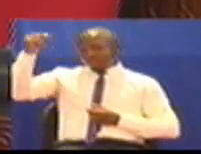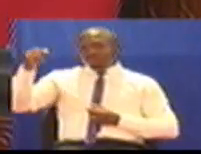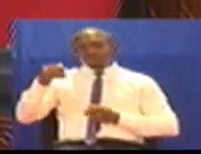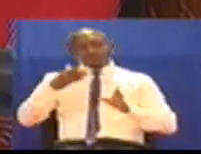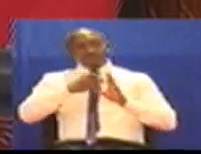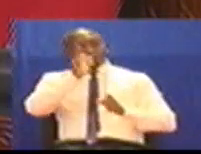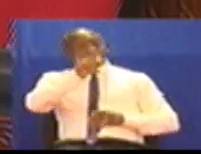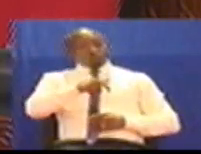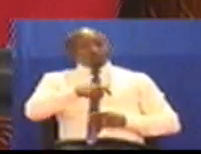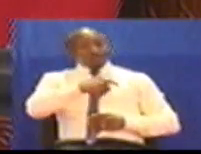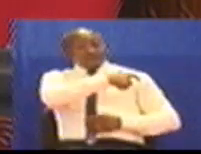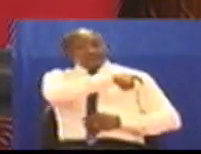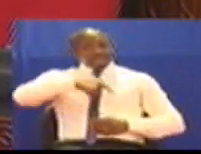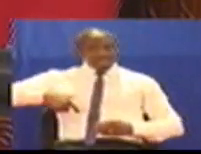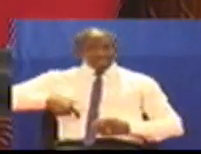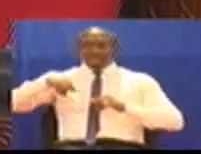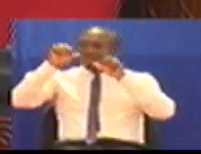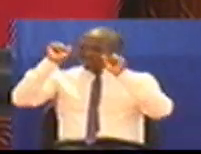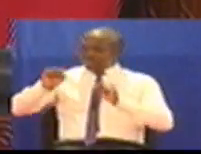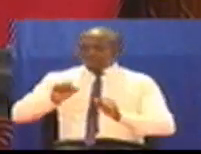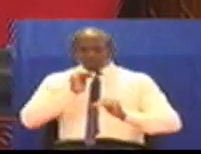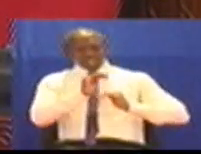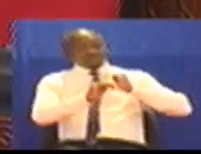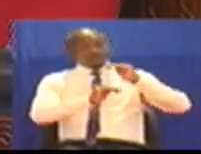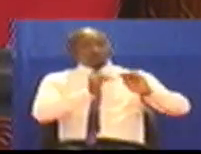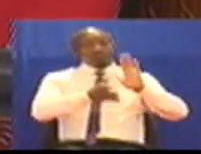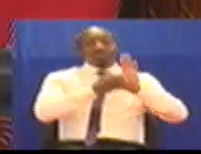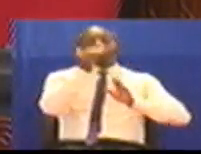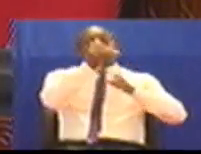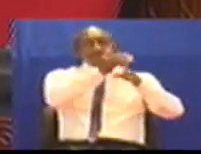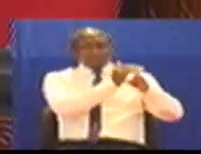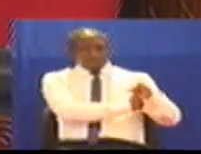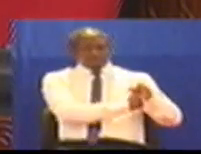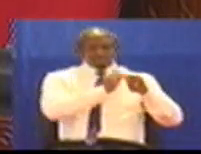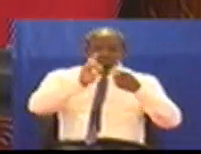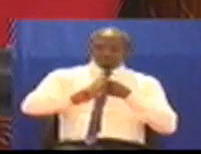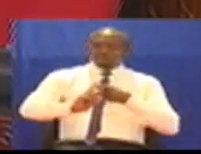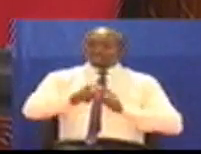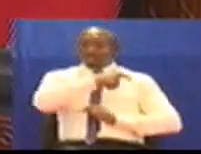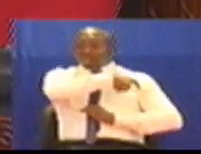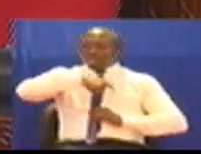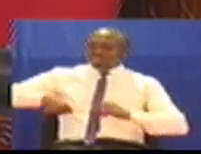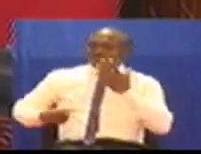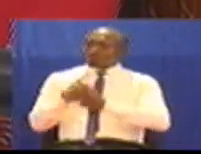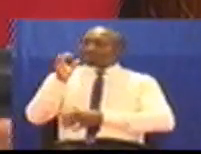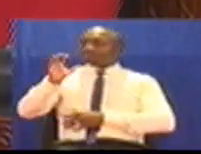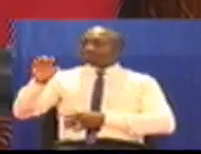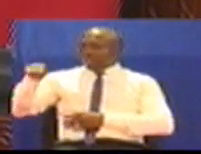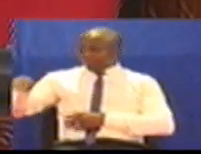rais lazima kuna michakato ilianza. Mchakato wa kwanza rais alitokana na Chama cha